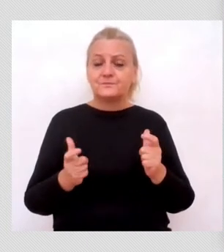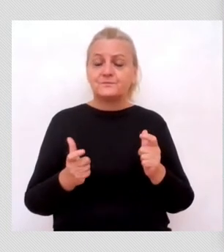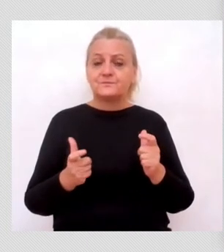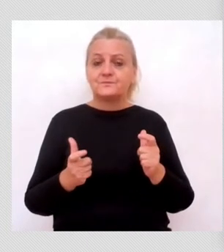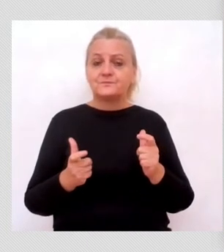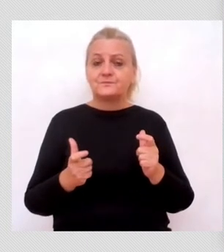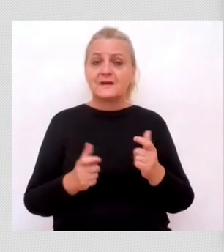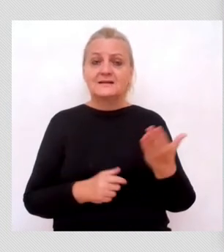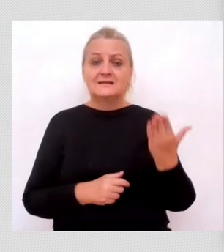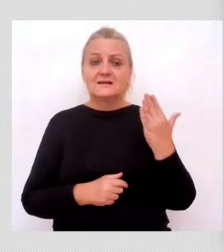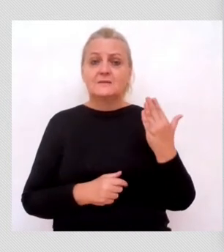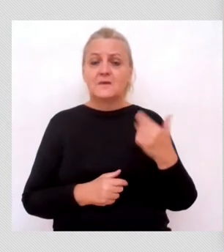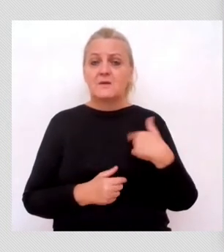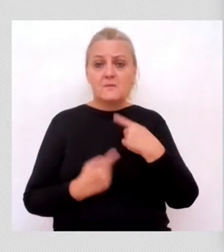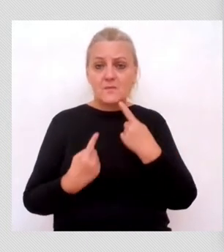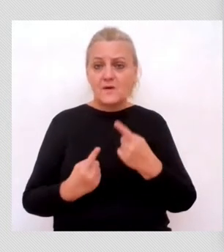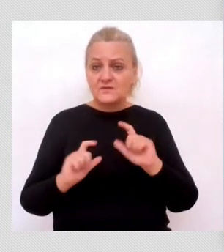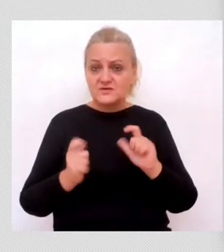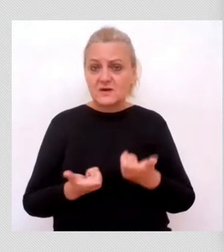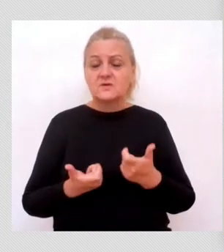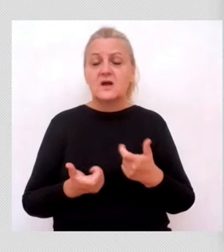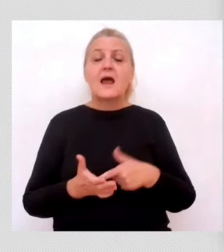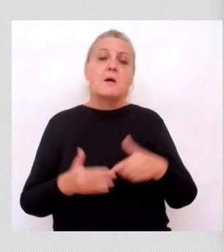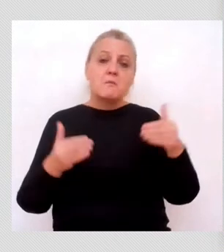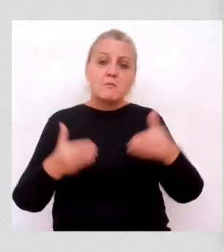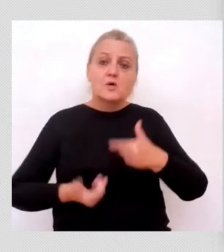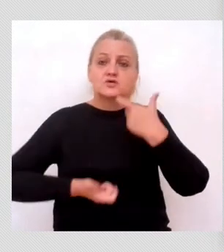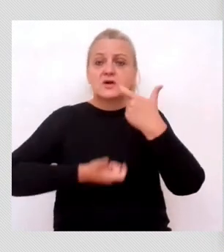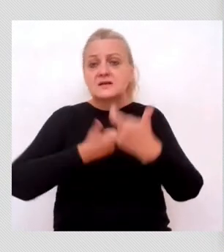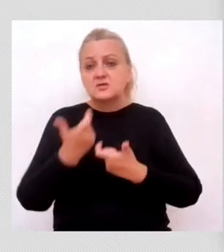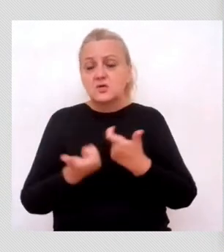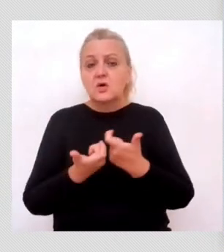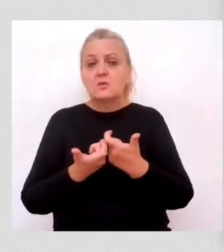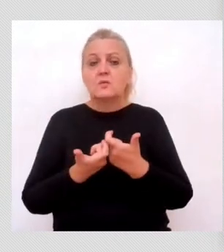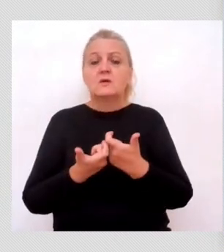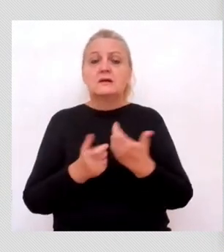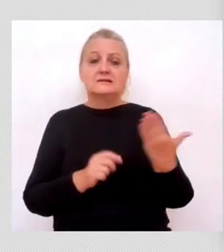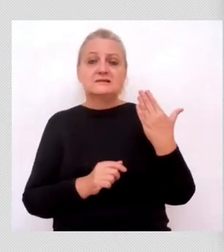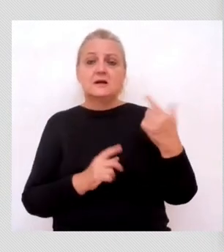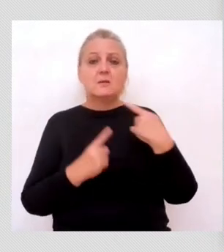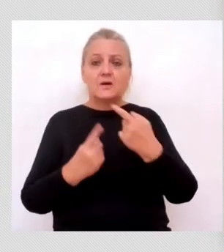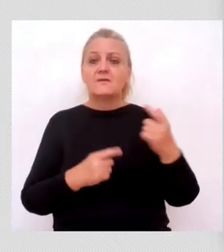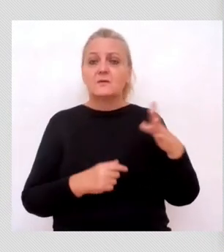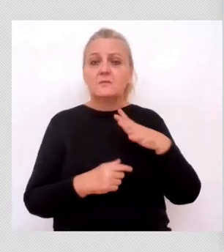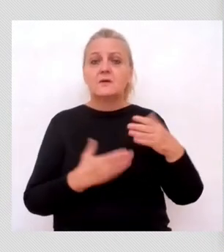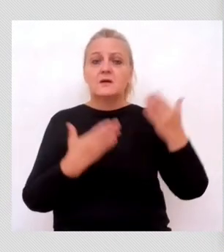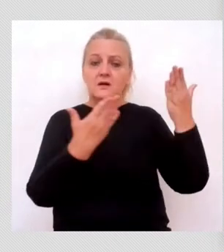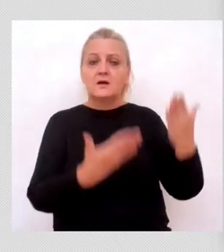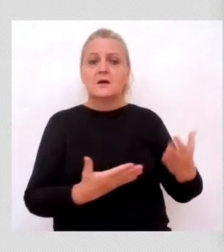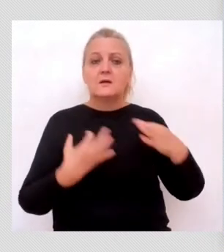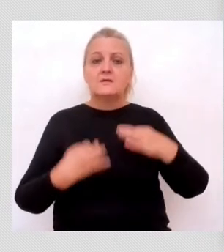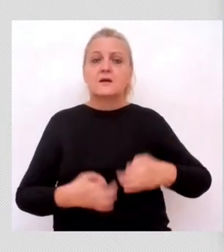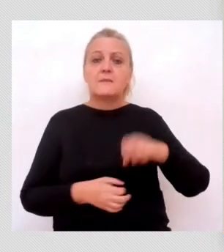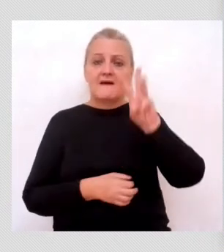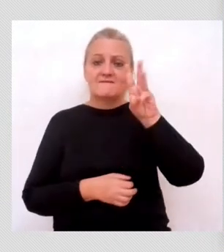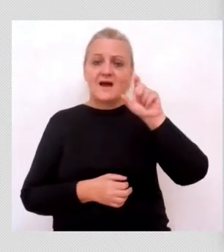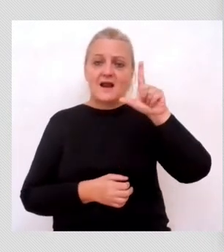przed chwilą powiedziałem. Oczywiście można robić to, co zostało przed chwilą powiedziane po głosie pana